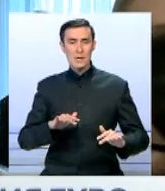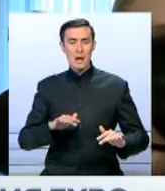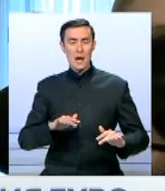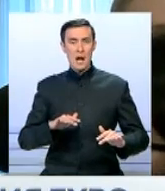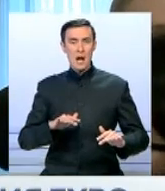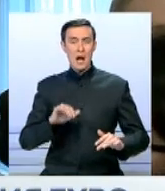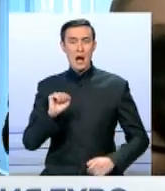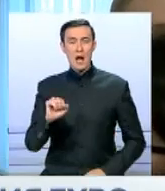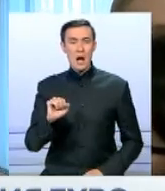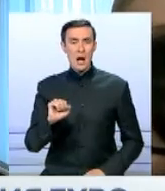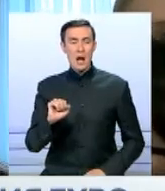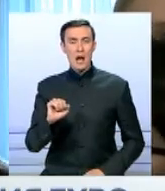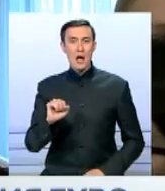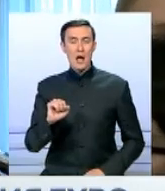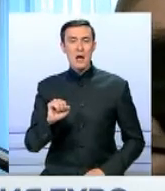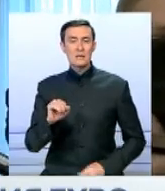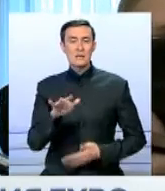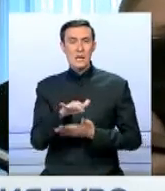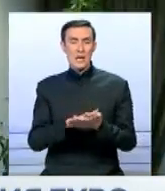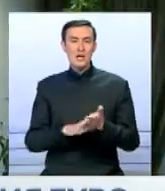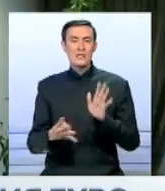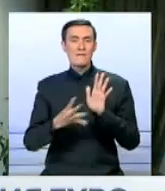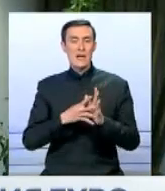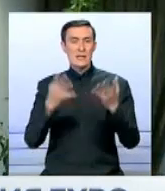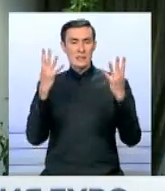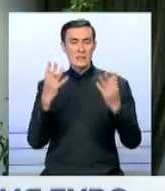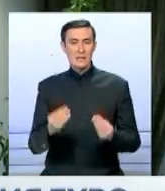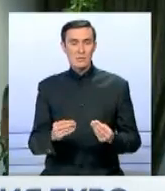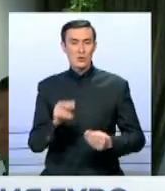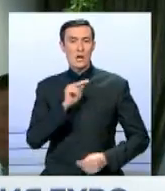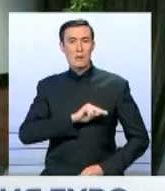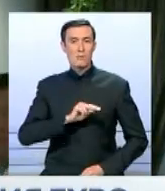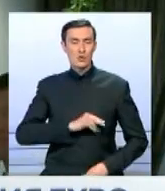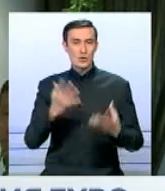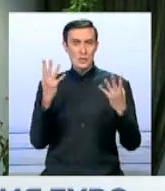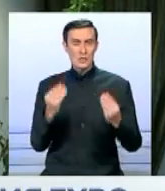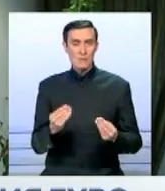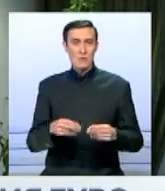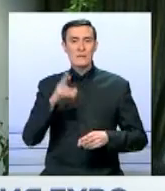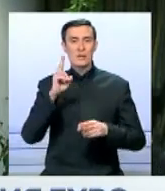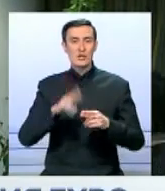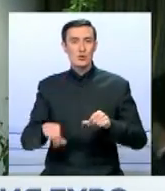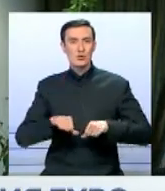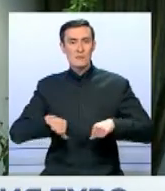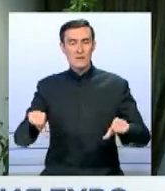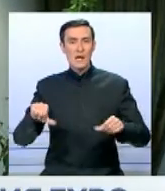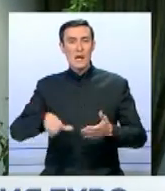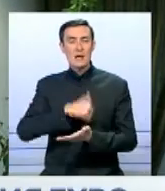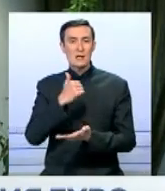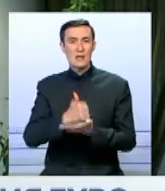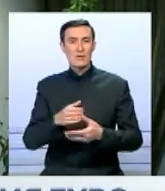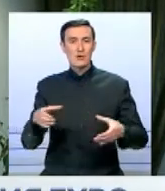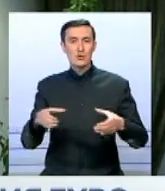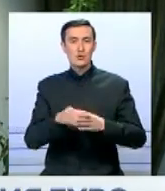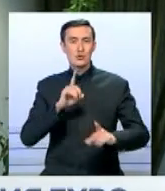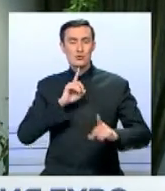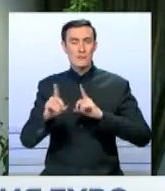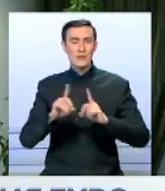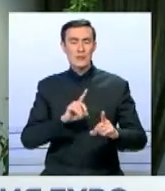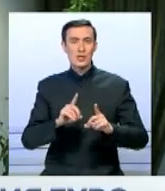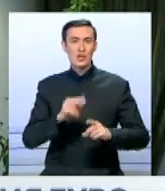рабочий, основной рабочий день, 9-е, по завершении заседания Совета глав государств Шанхайской